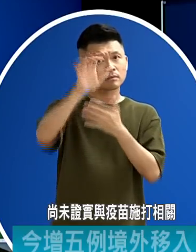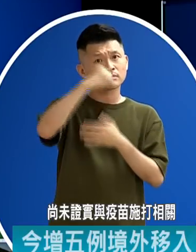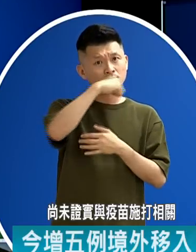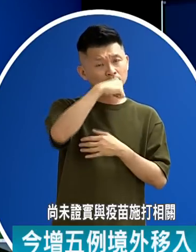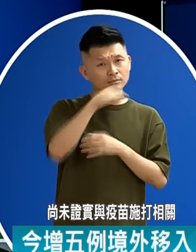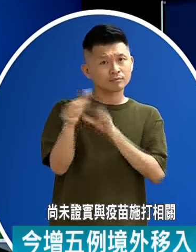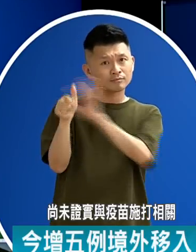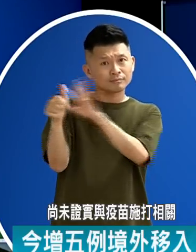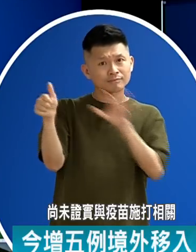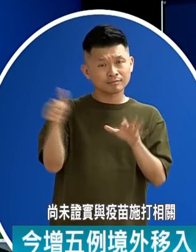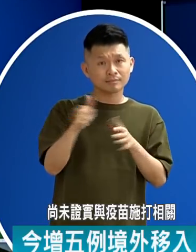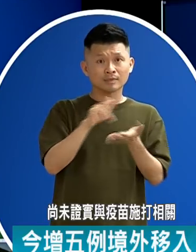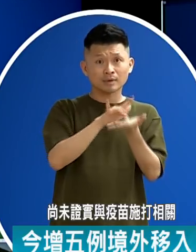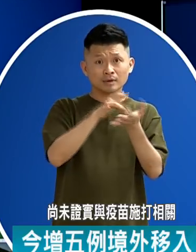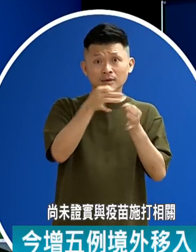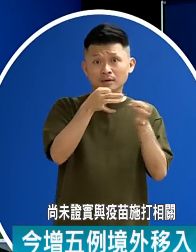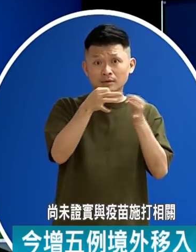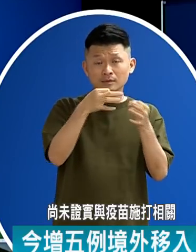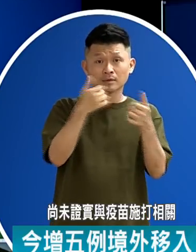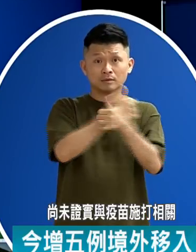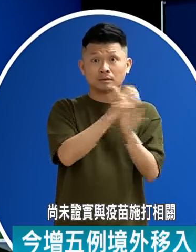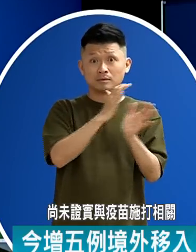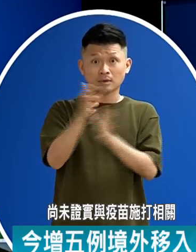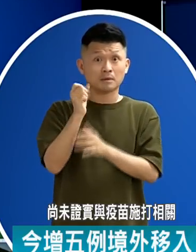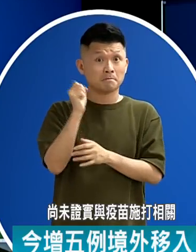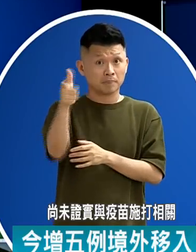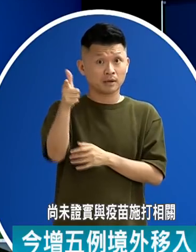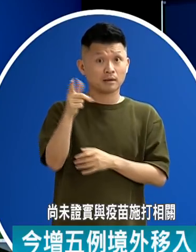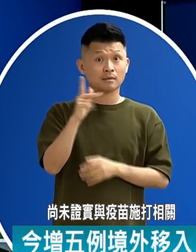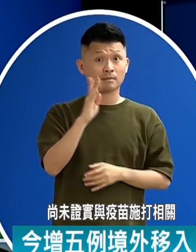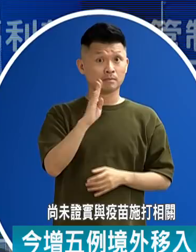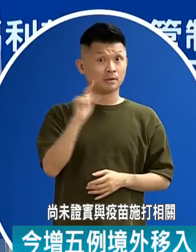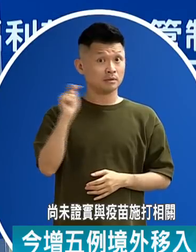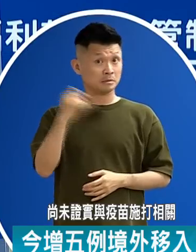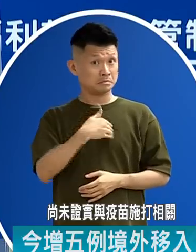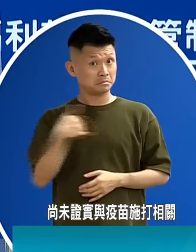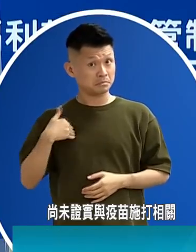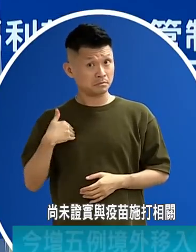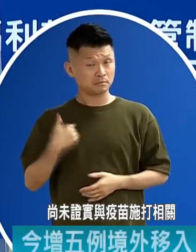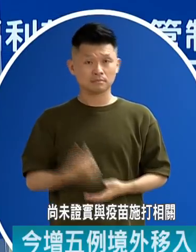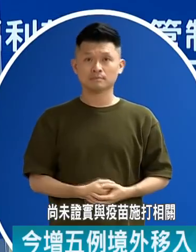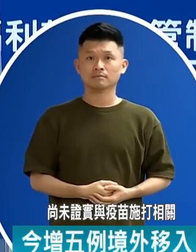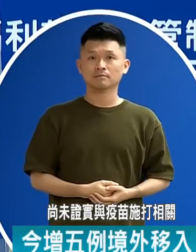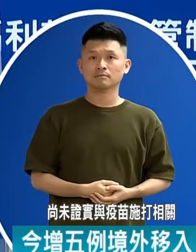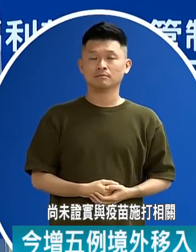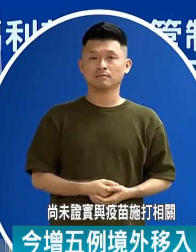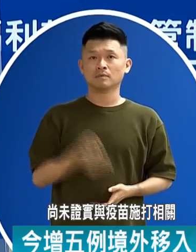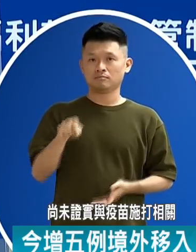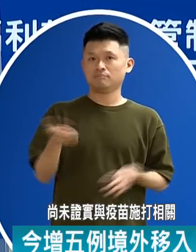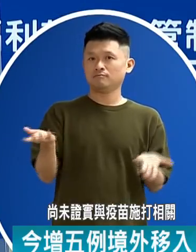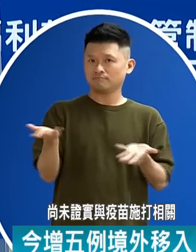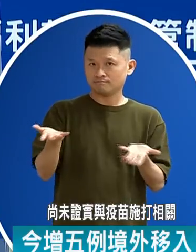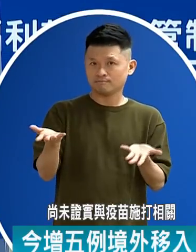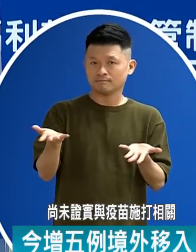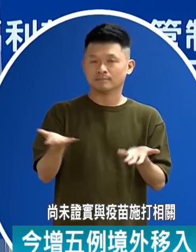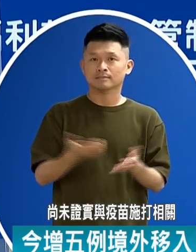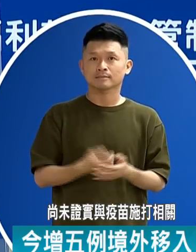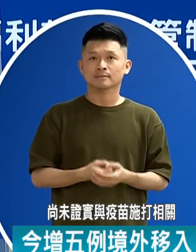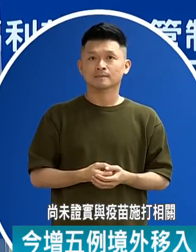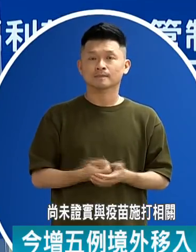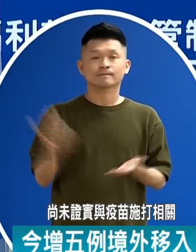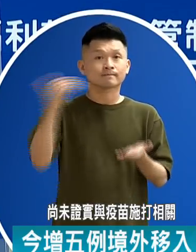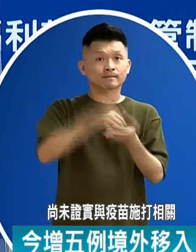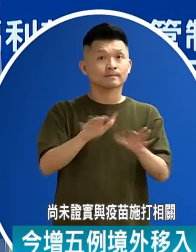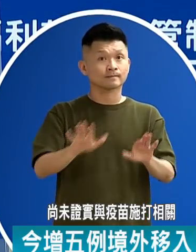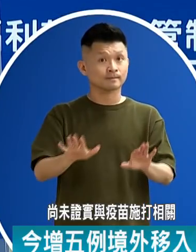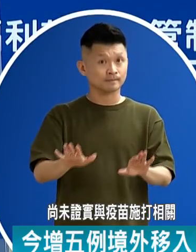台湾有可能透过药商代理的方式购买 BNT 疫苗吗？谢谢。 其实这个事情还好，就是